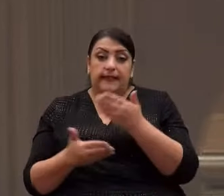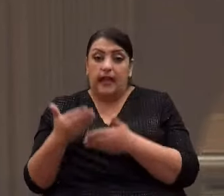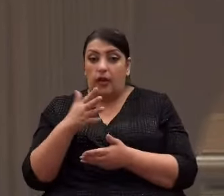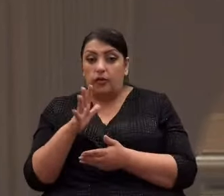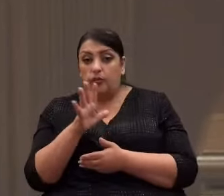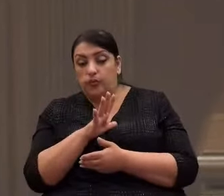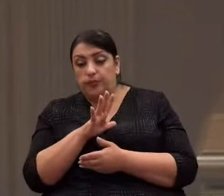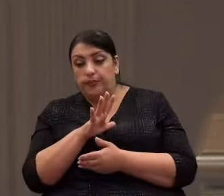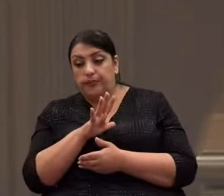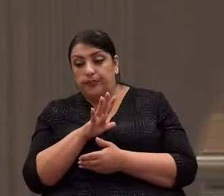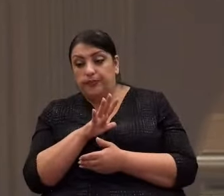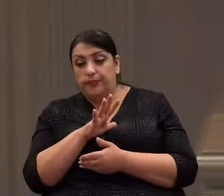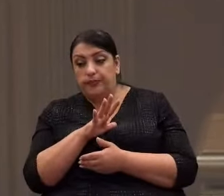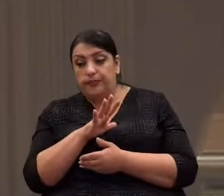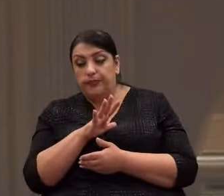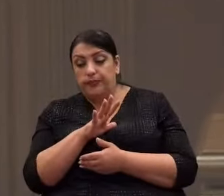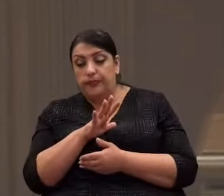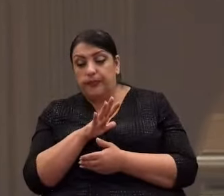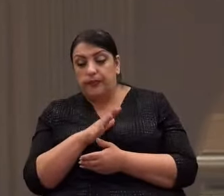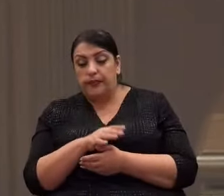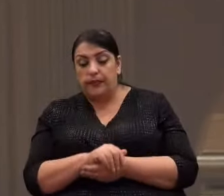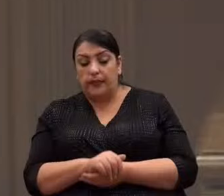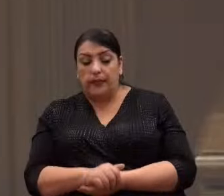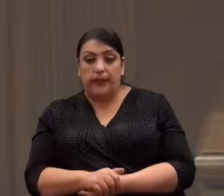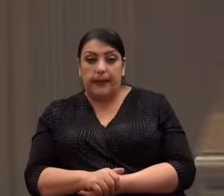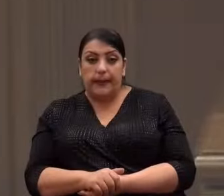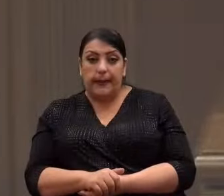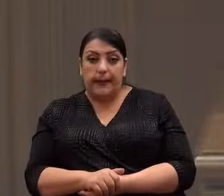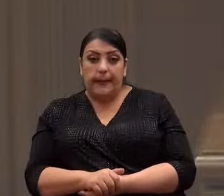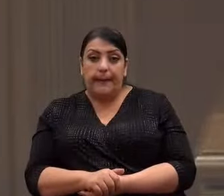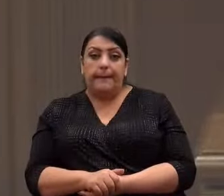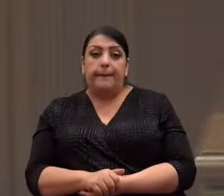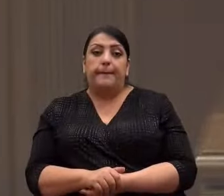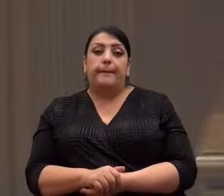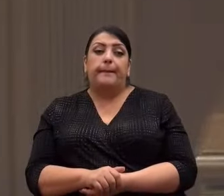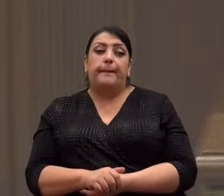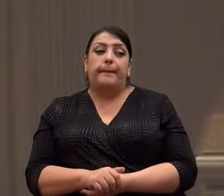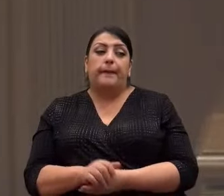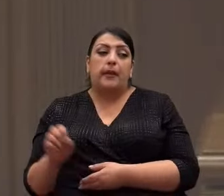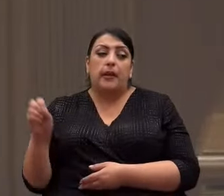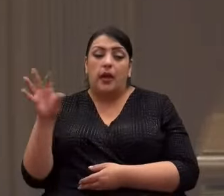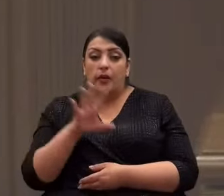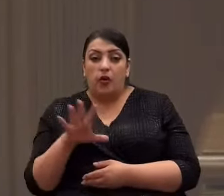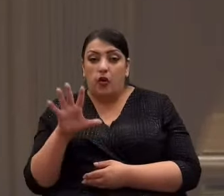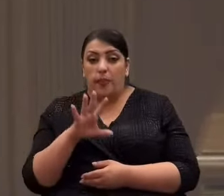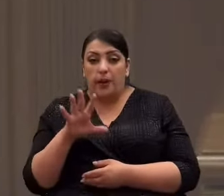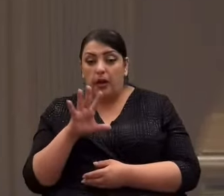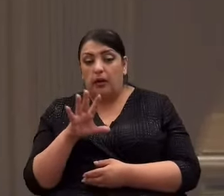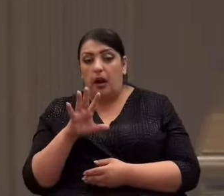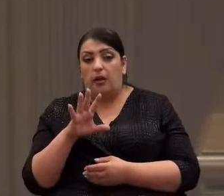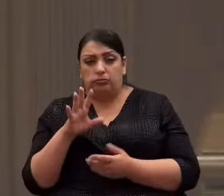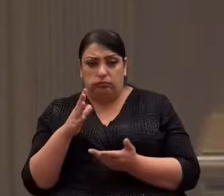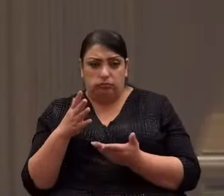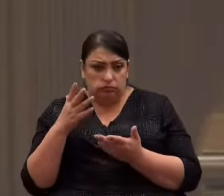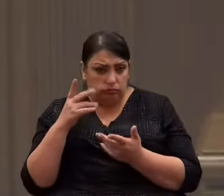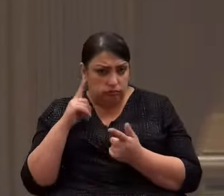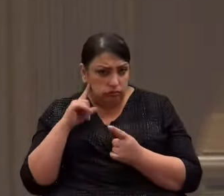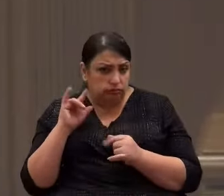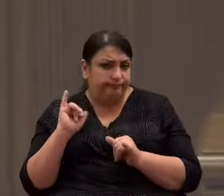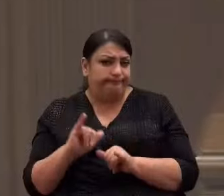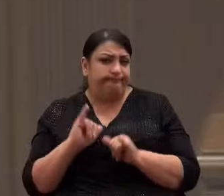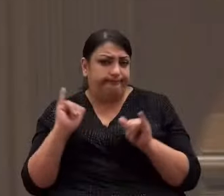եւ ինչ պարզվեց, որ բավականին զարգացած եվրոպական երկրներում շատ